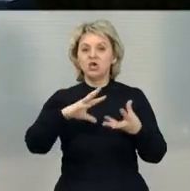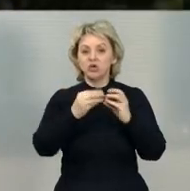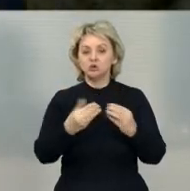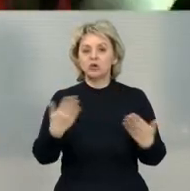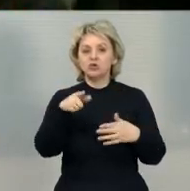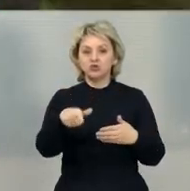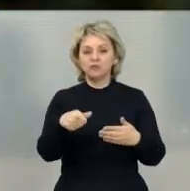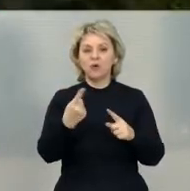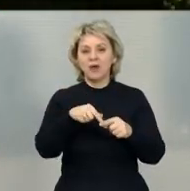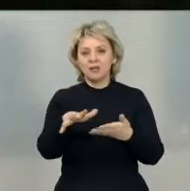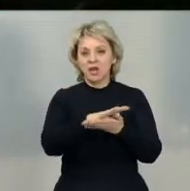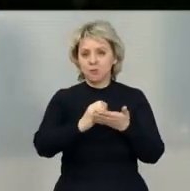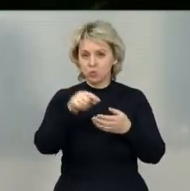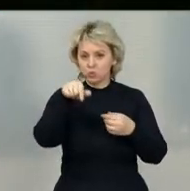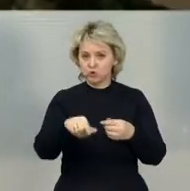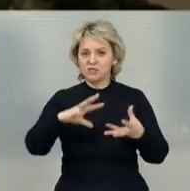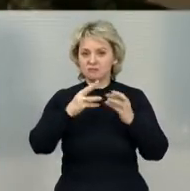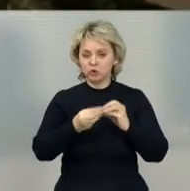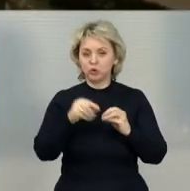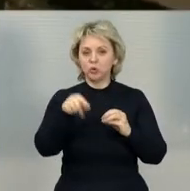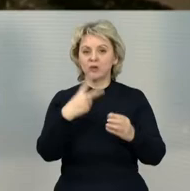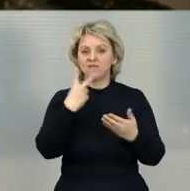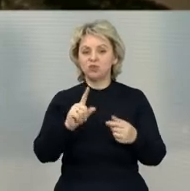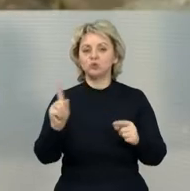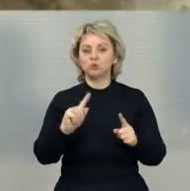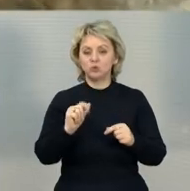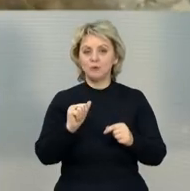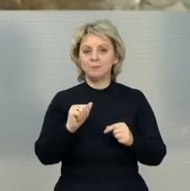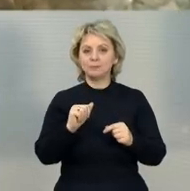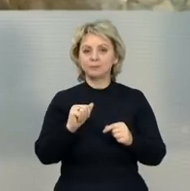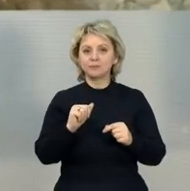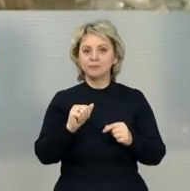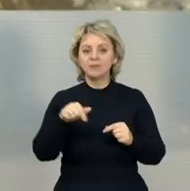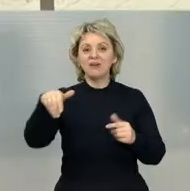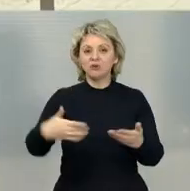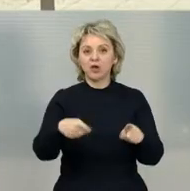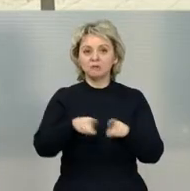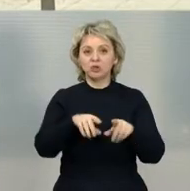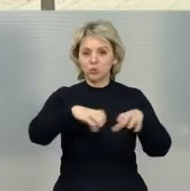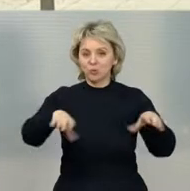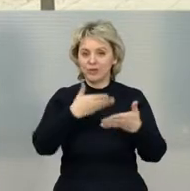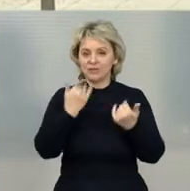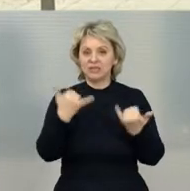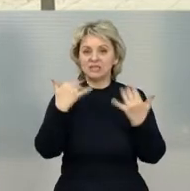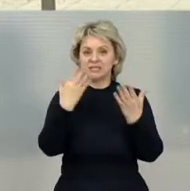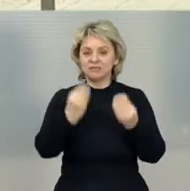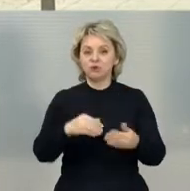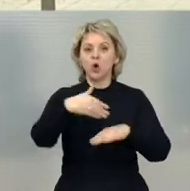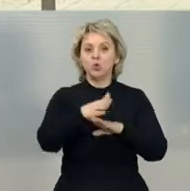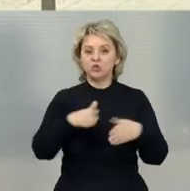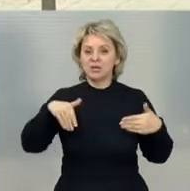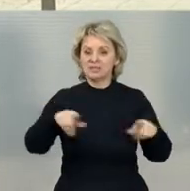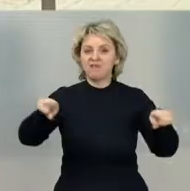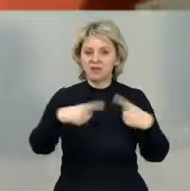результате чего свод коллектора обрушился. В итоге мы видим, что трубы как будто бы нет. На сегодняшний день участок